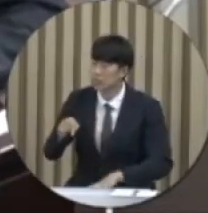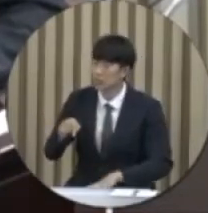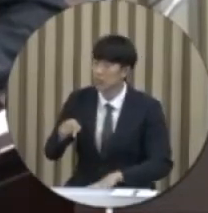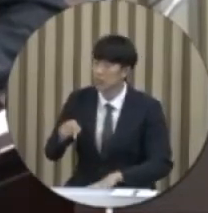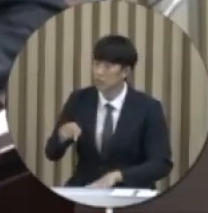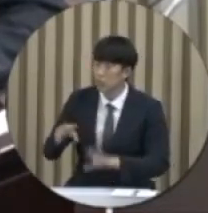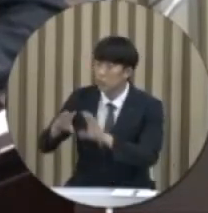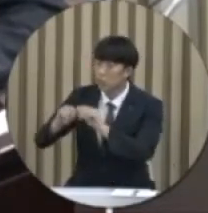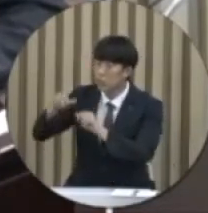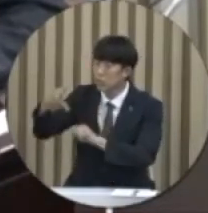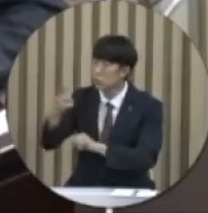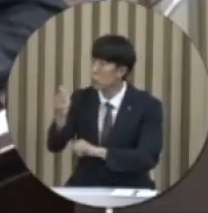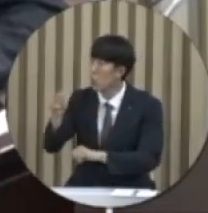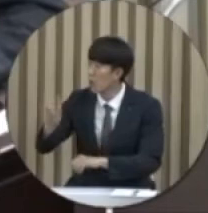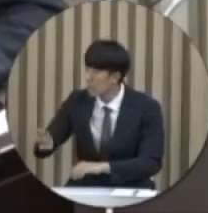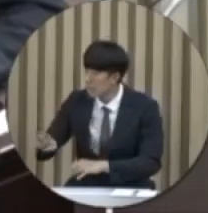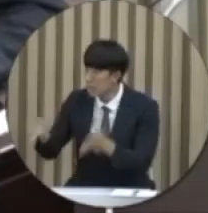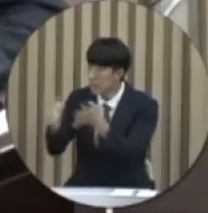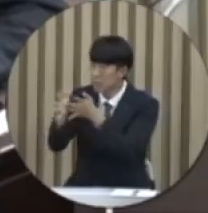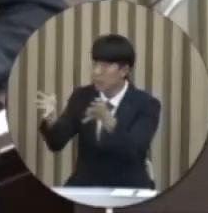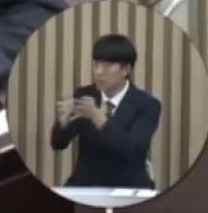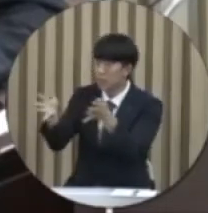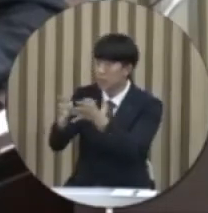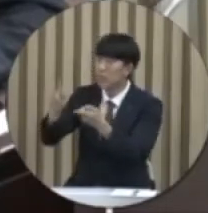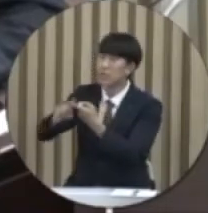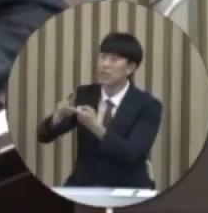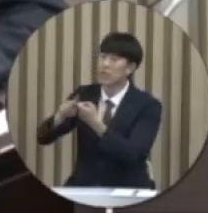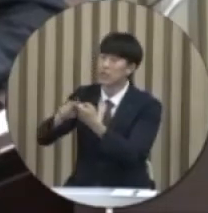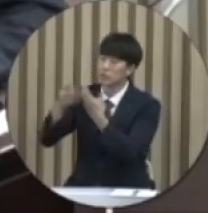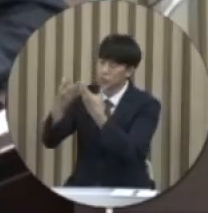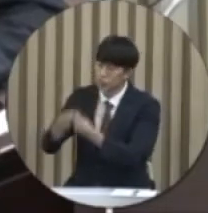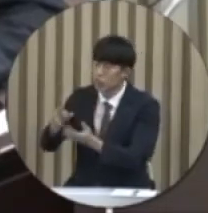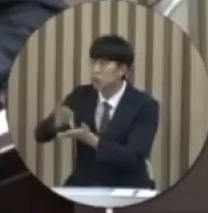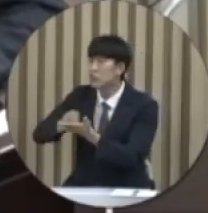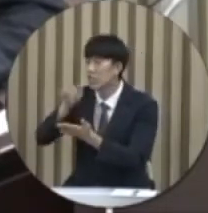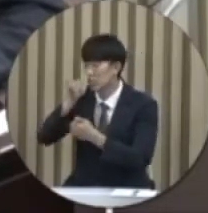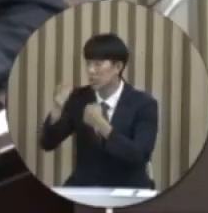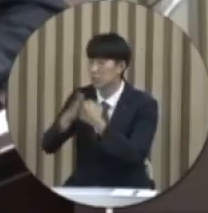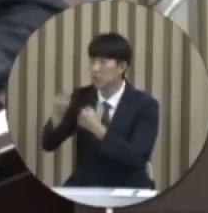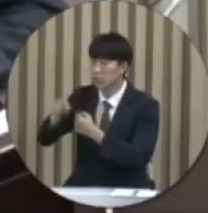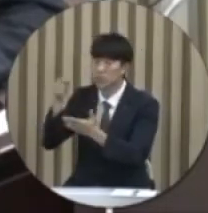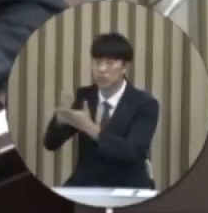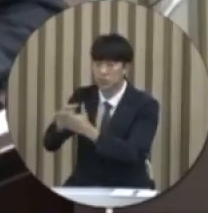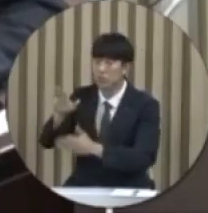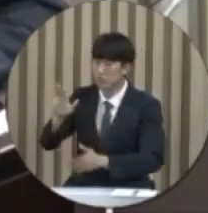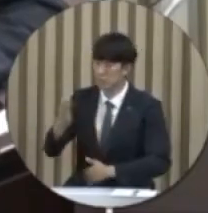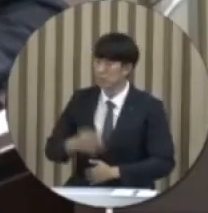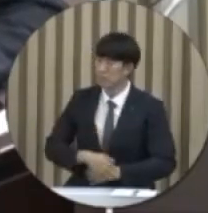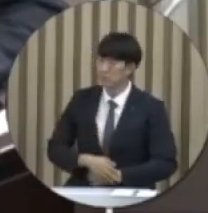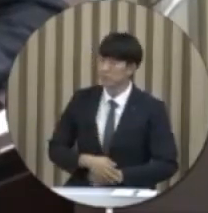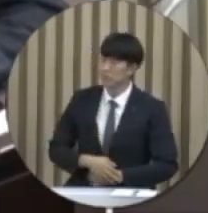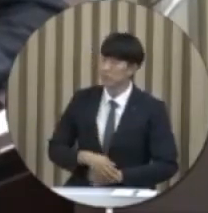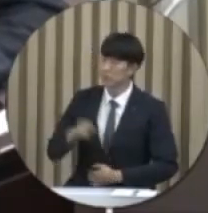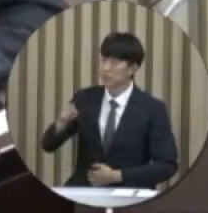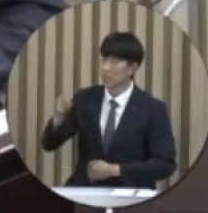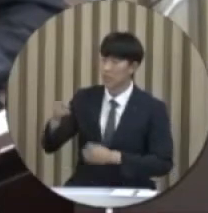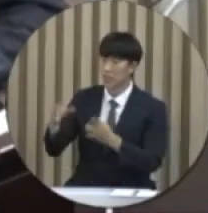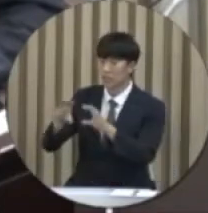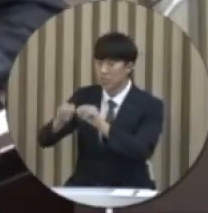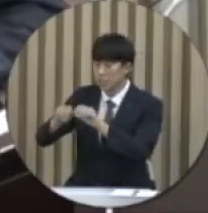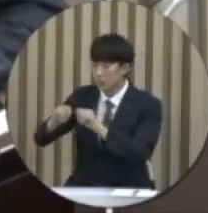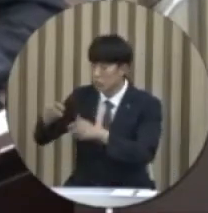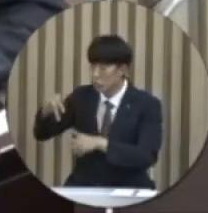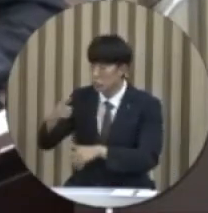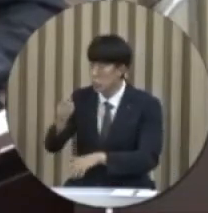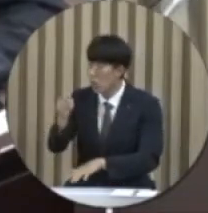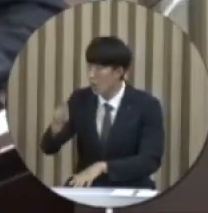토지주와 아파트 입대를 넣어달라는 사안이 있어서 이게 약간 지연된 겁니다. 네. 저는 그런 토지주와 아파트